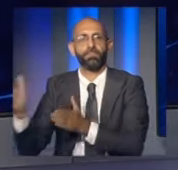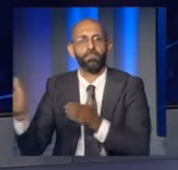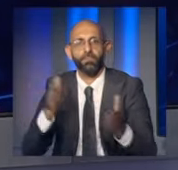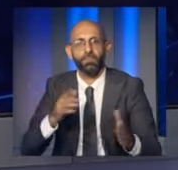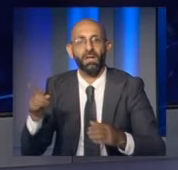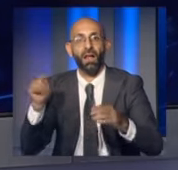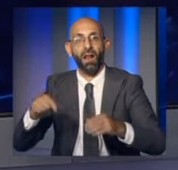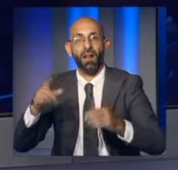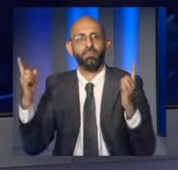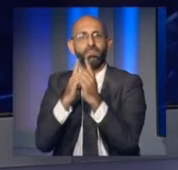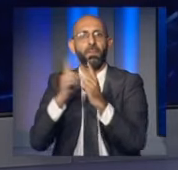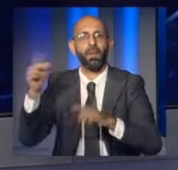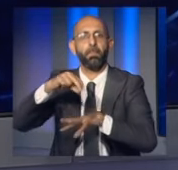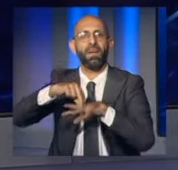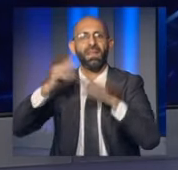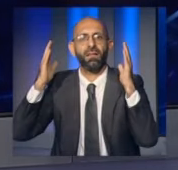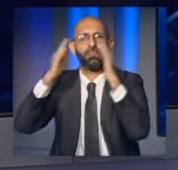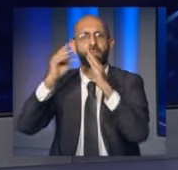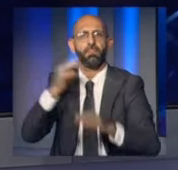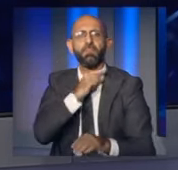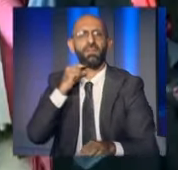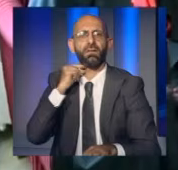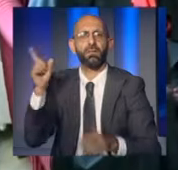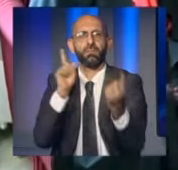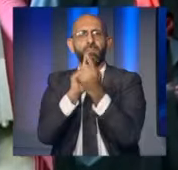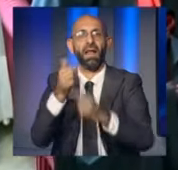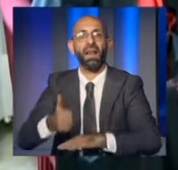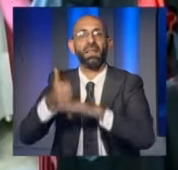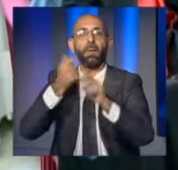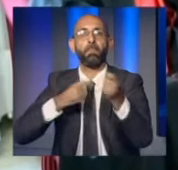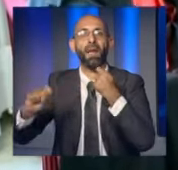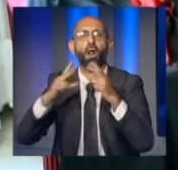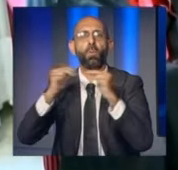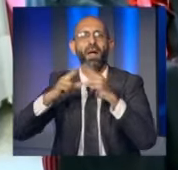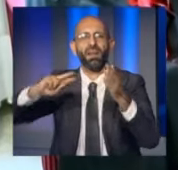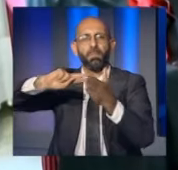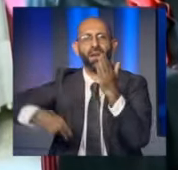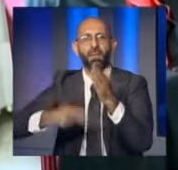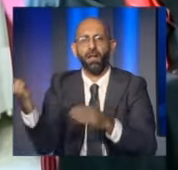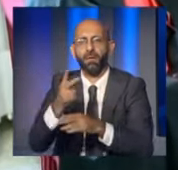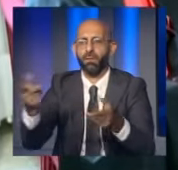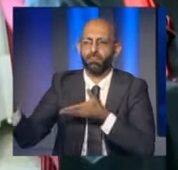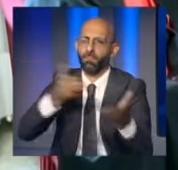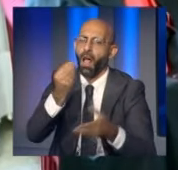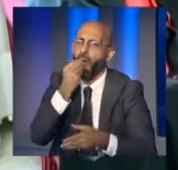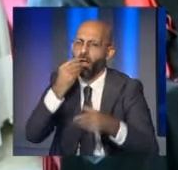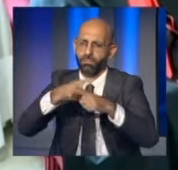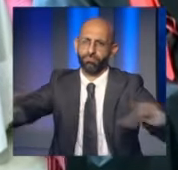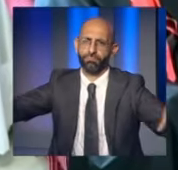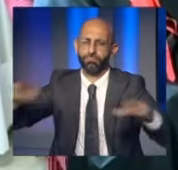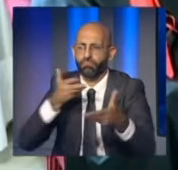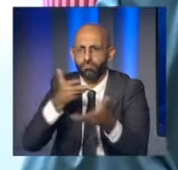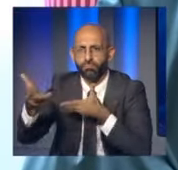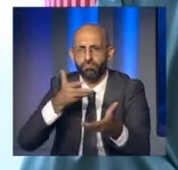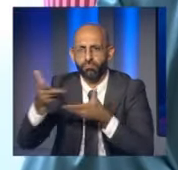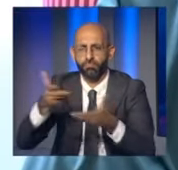وبعد القداس التقى البطريرك الماروني الكاردينال مار بشارة بطرس الراعي حاكم مصرف لبنان بالإنابة الدكتور وسيم منصوري